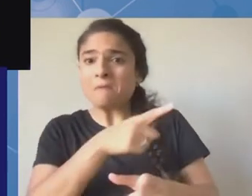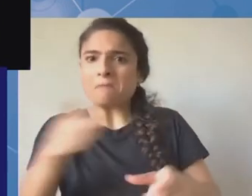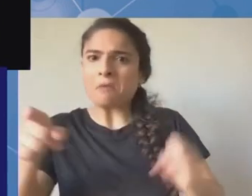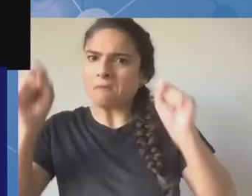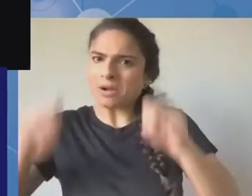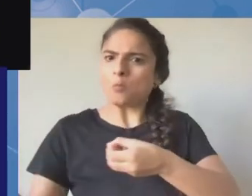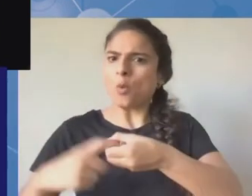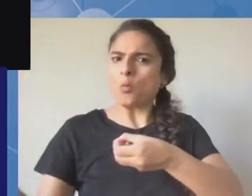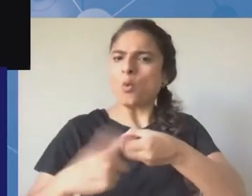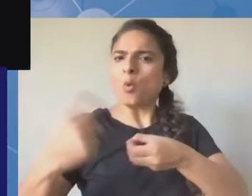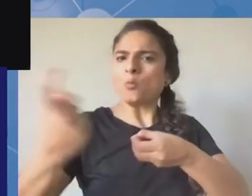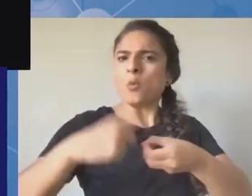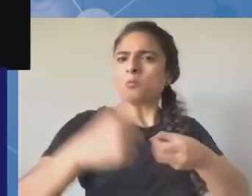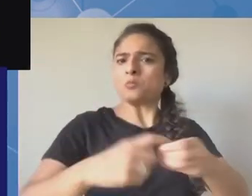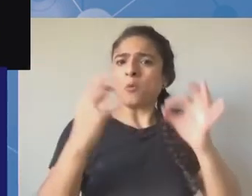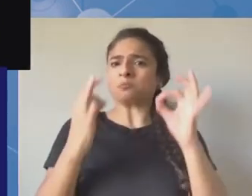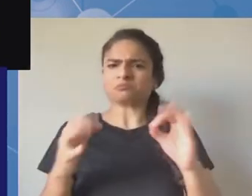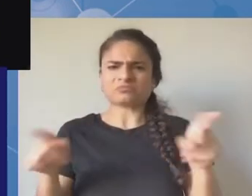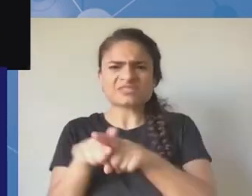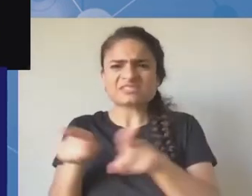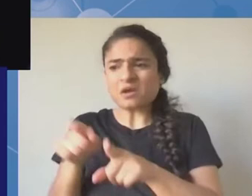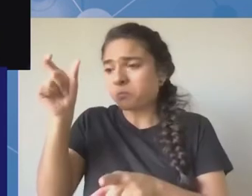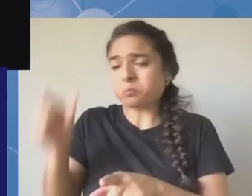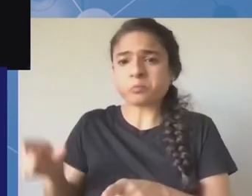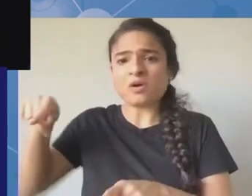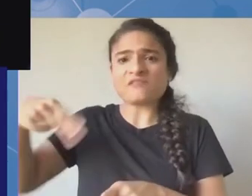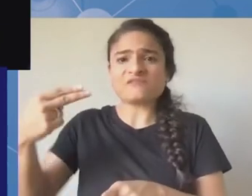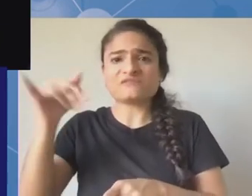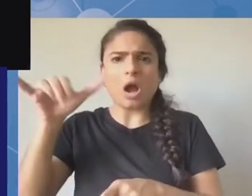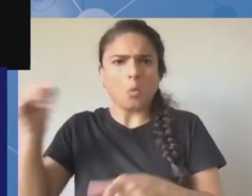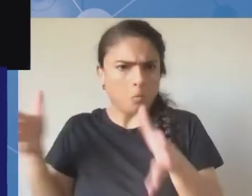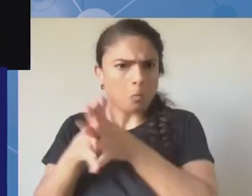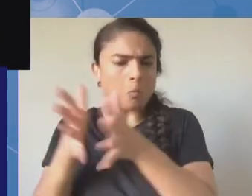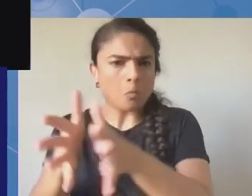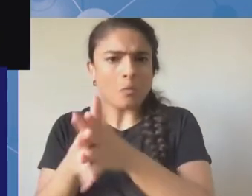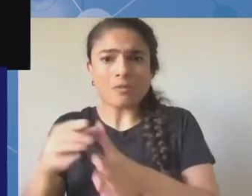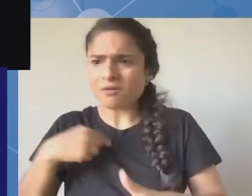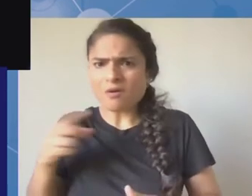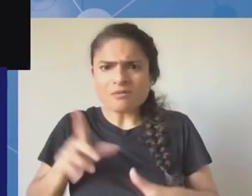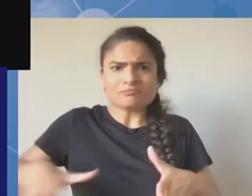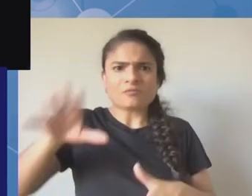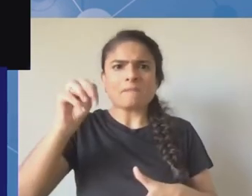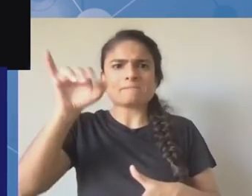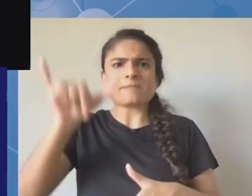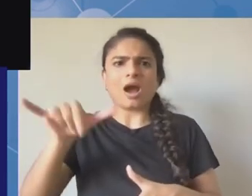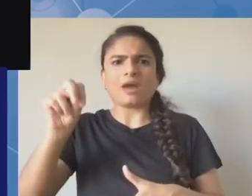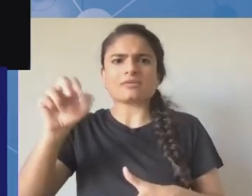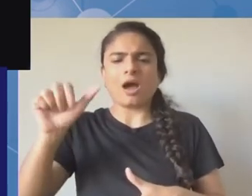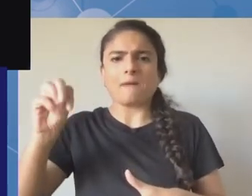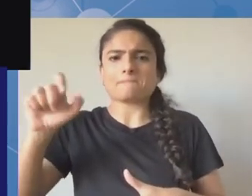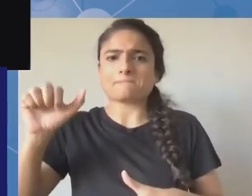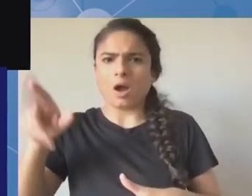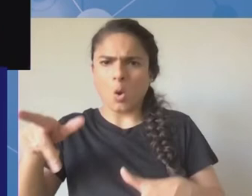الجبار في سبيل توصيل كل الأطراف على الزوم من ميانمار